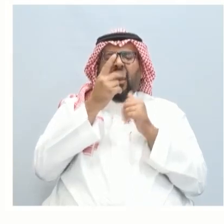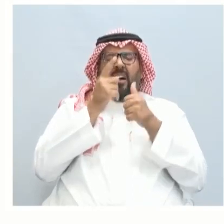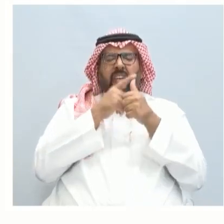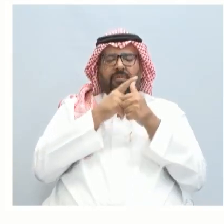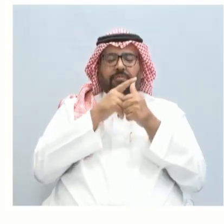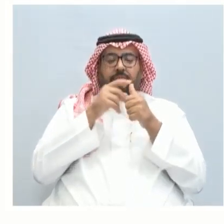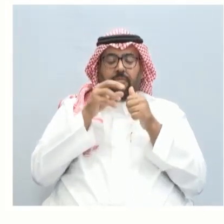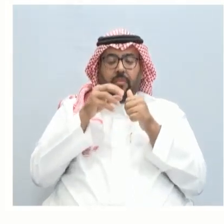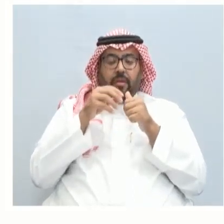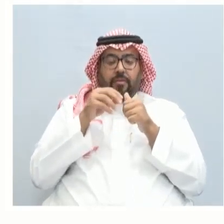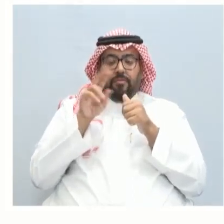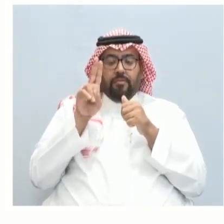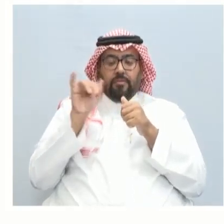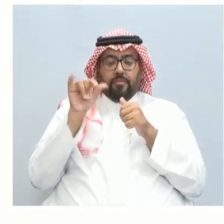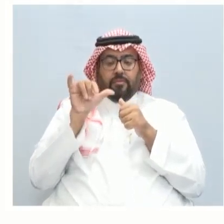تحديد